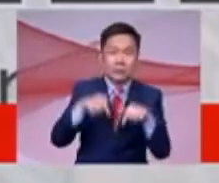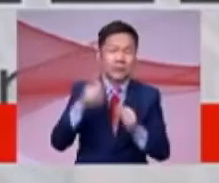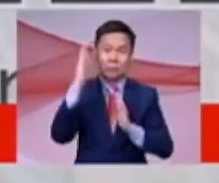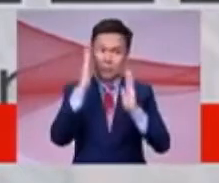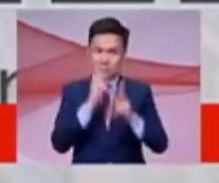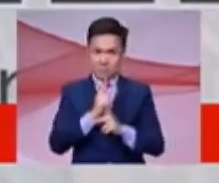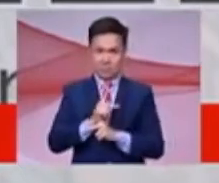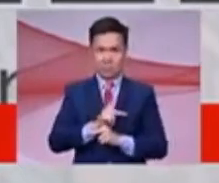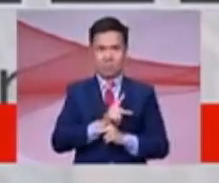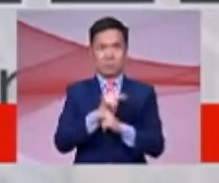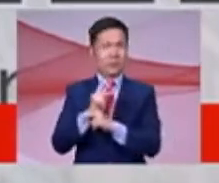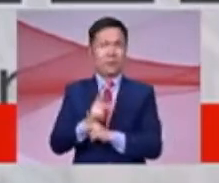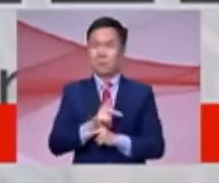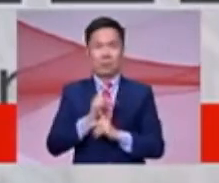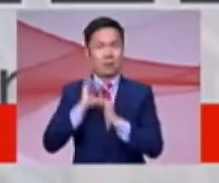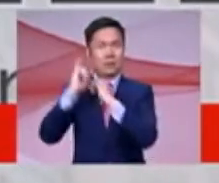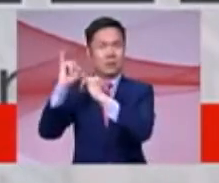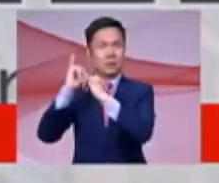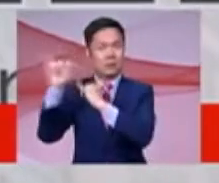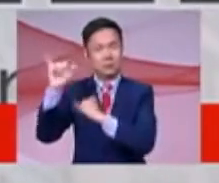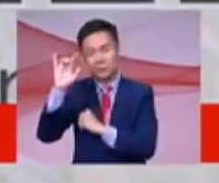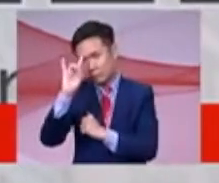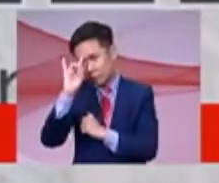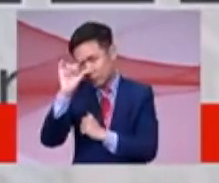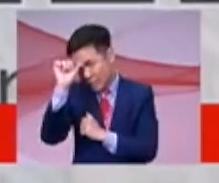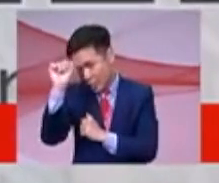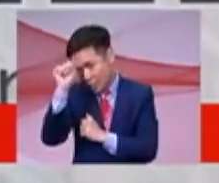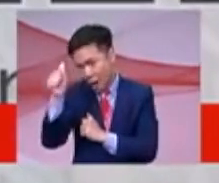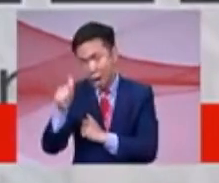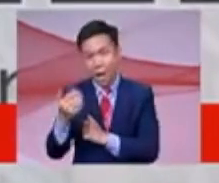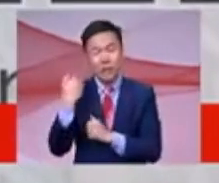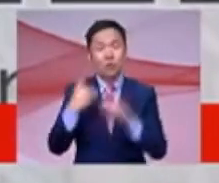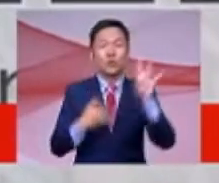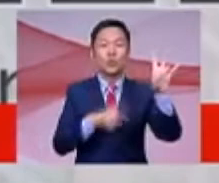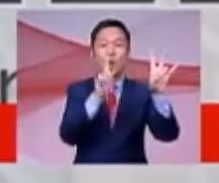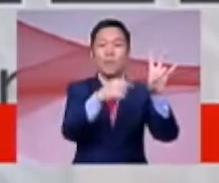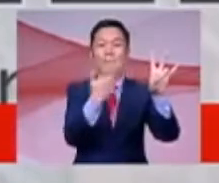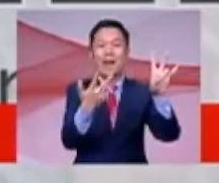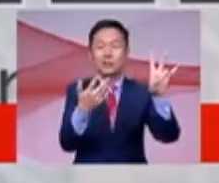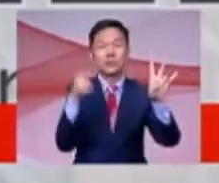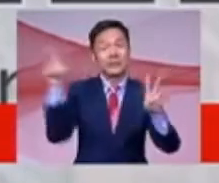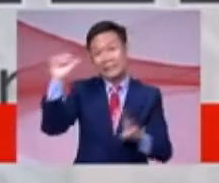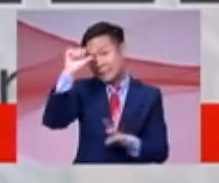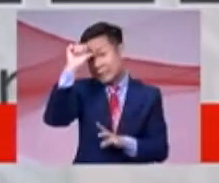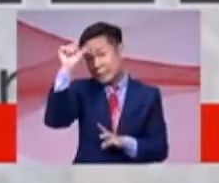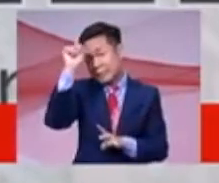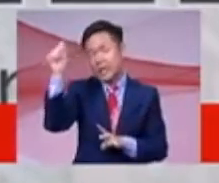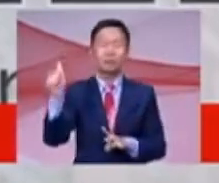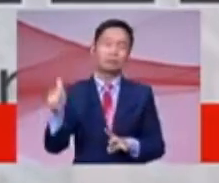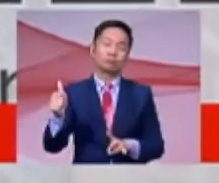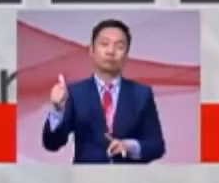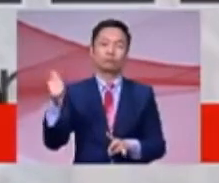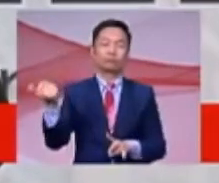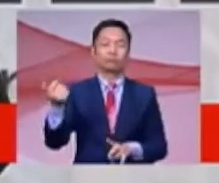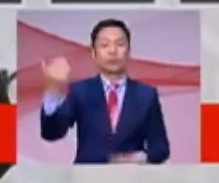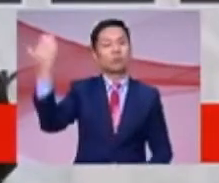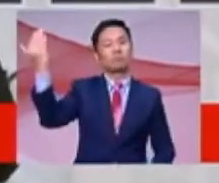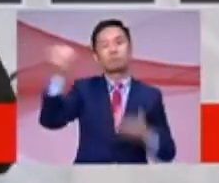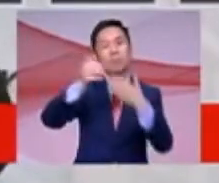negara kita? Yang pertama ialah apabila 7 hari bulan Mac, mereka telah isytihar, pemimpin mereka